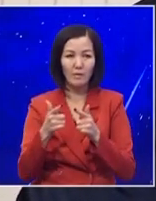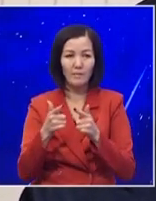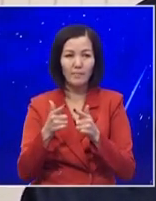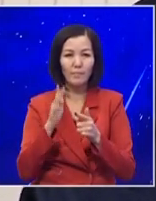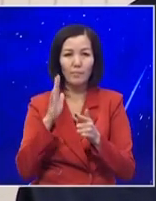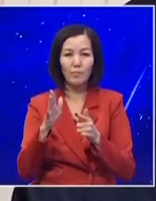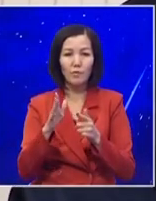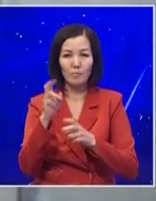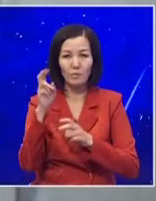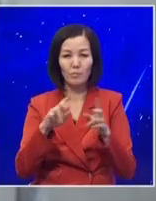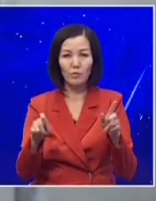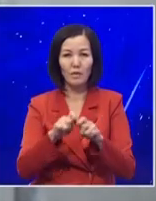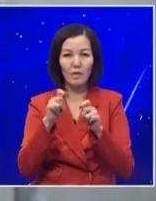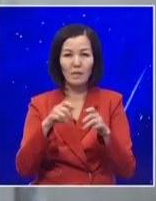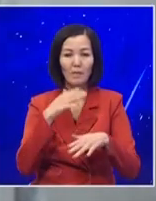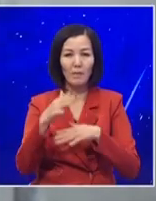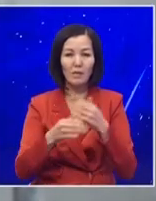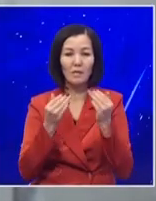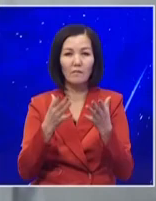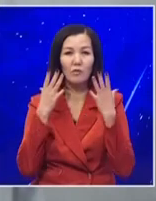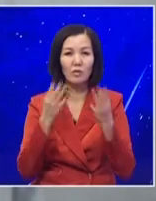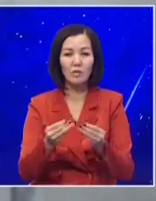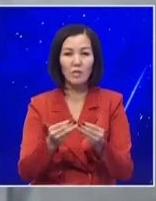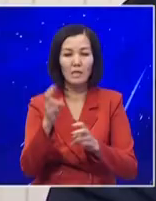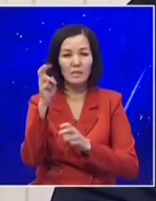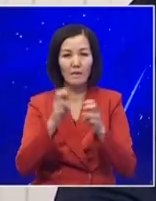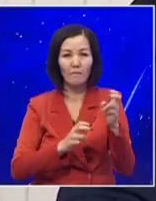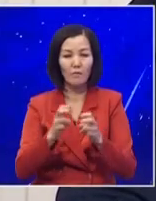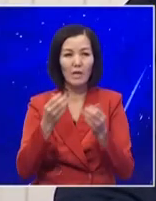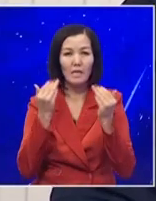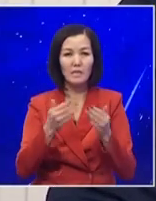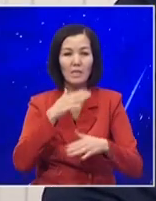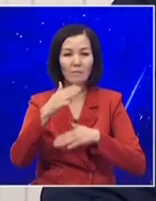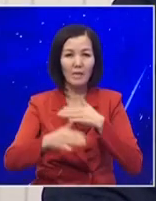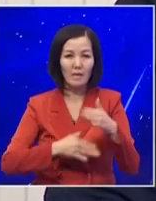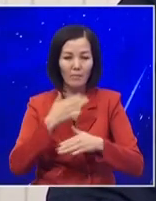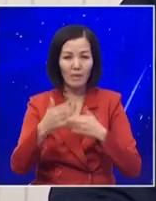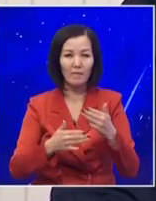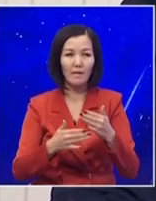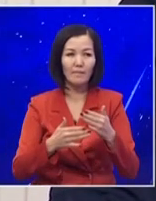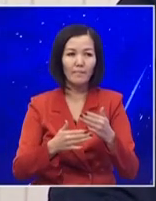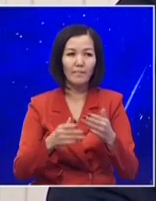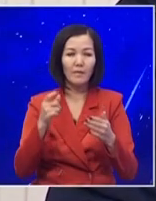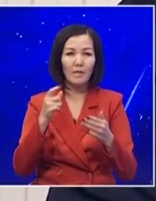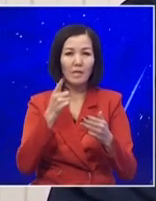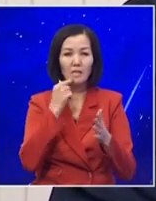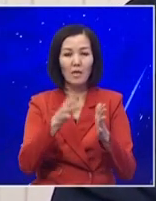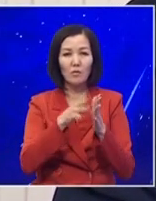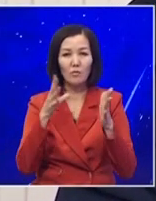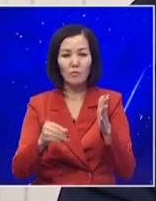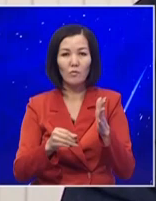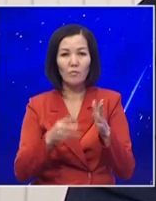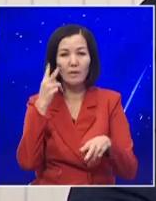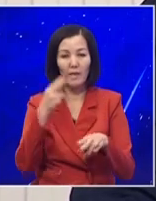будем запускать завод на переработку. На сегодняшний день завод сейчас перерабатывает сахарную свеклу. Как